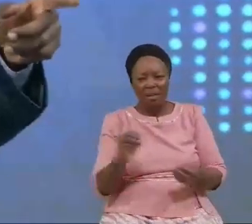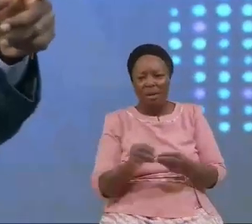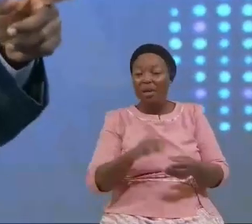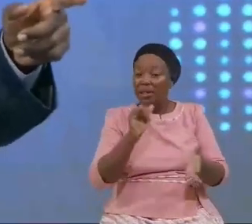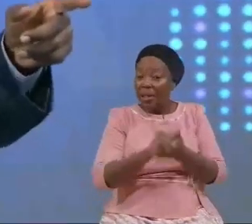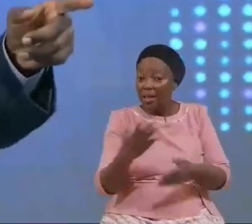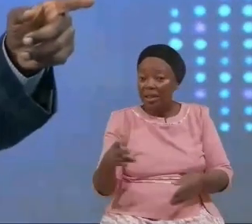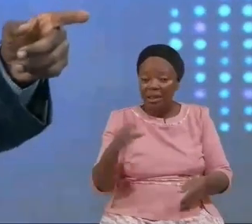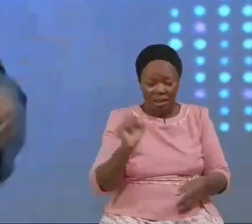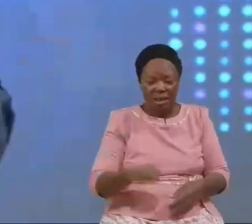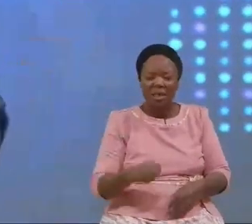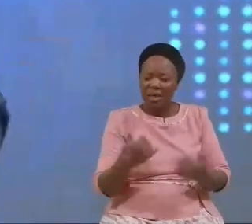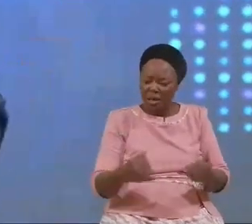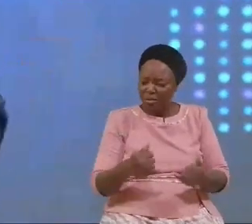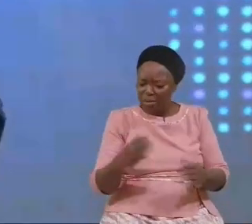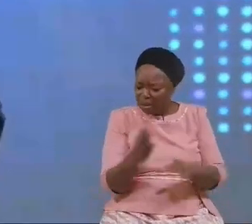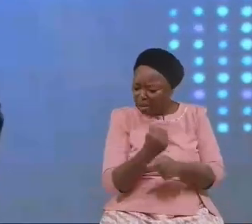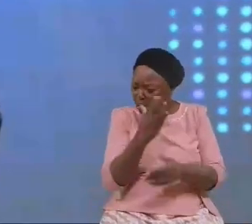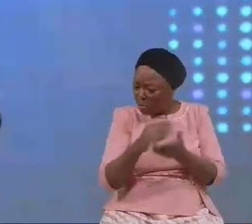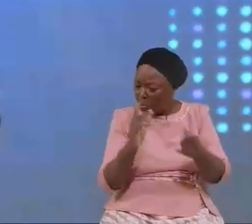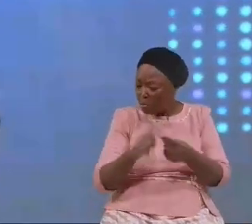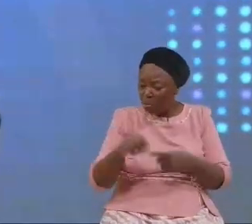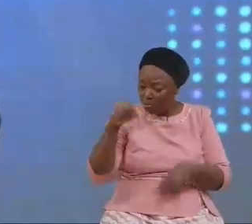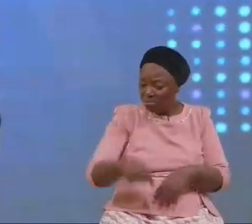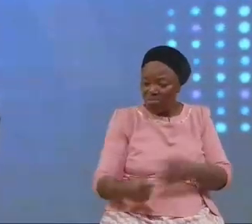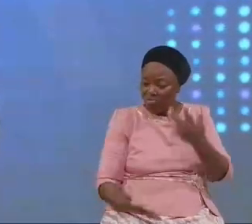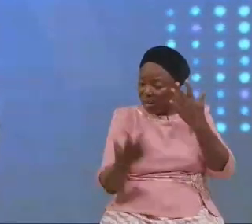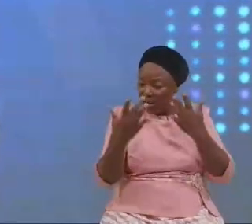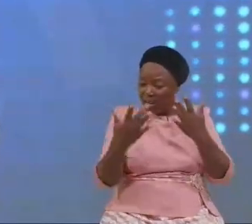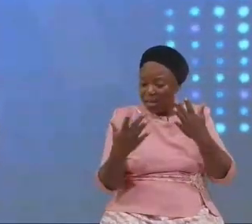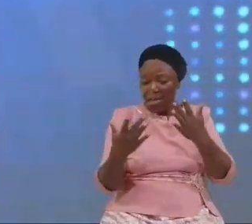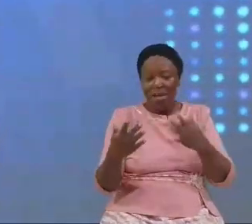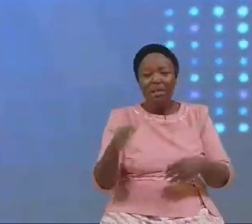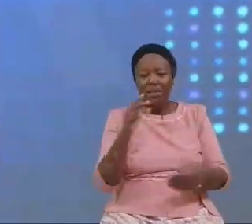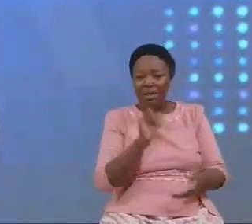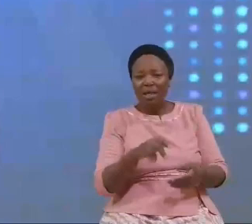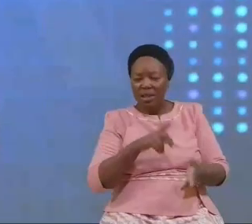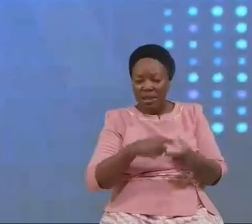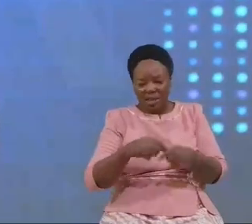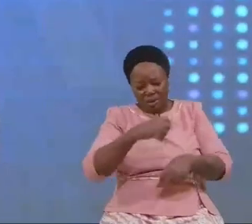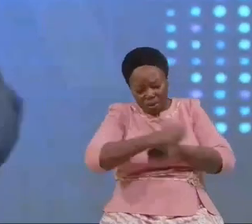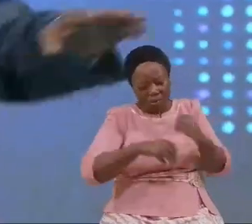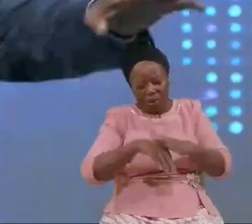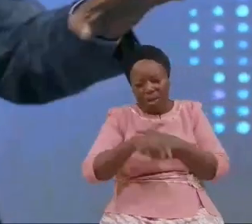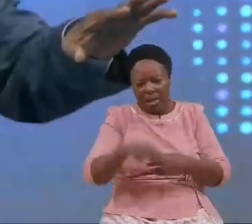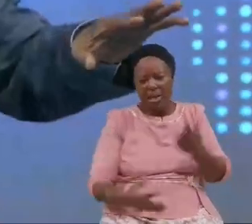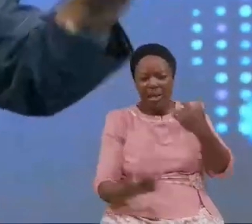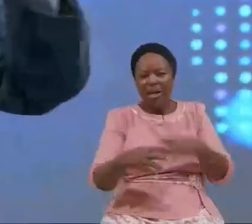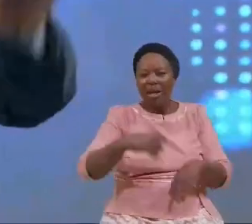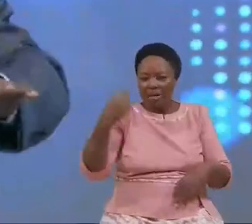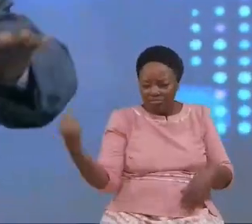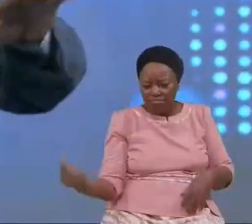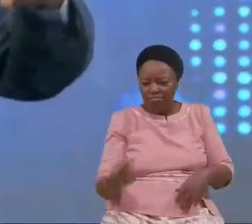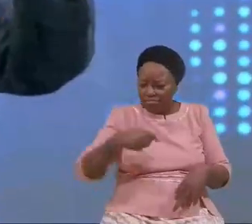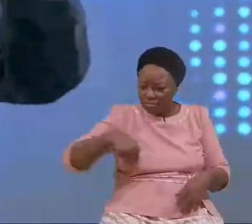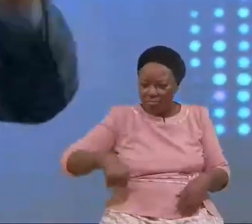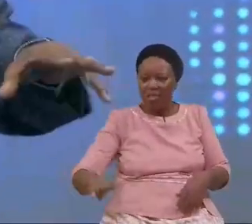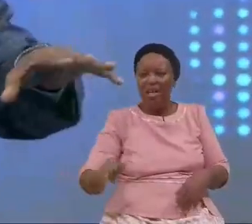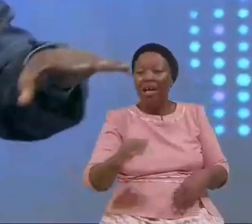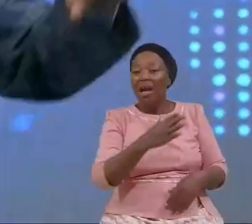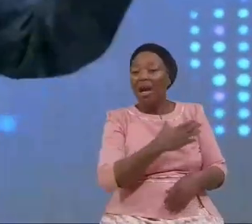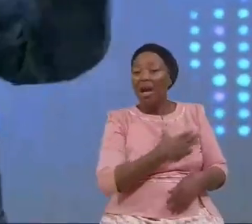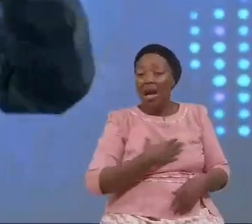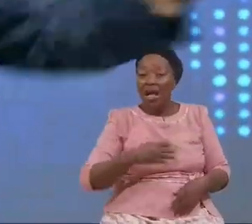choses peut conduire quelqu'un dans le l'État et l'étang de feu en enfer pour toujours je